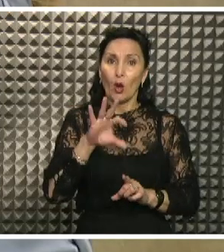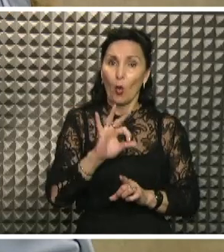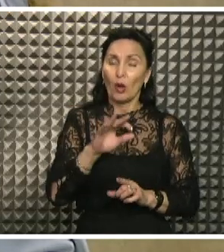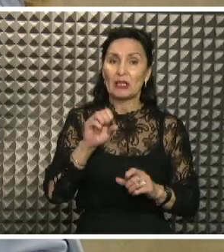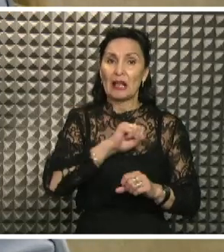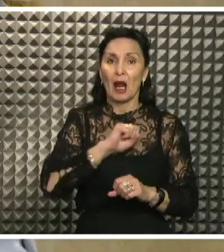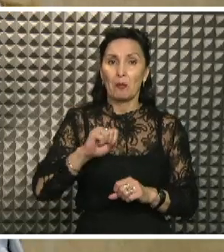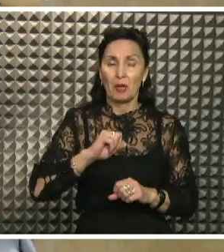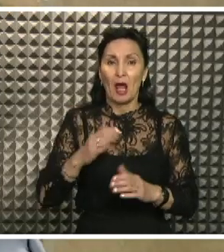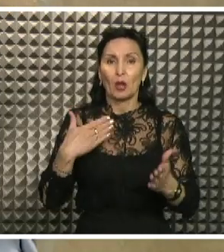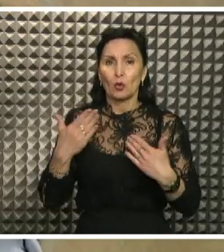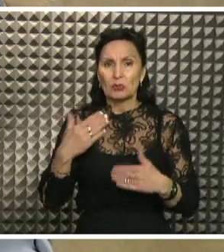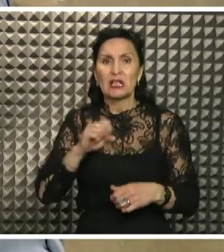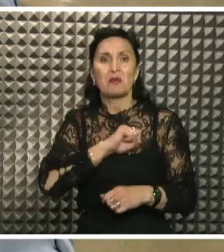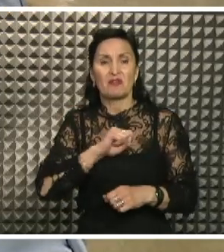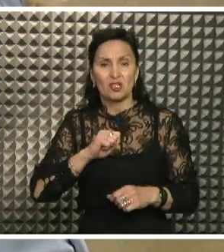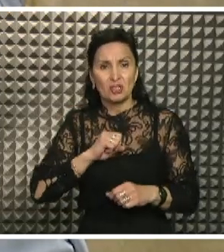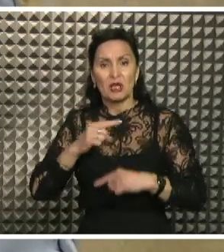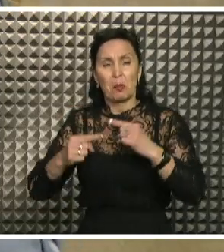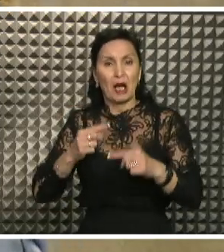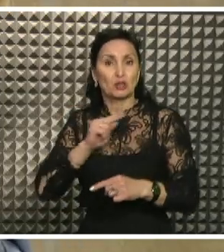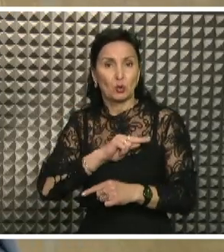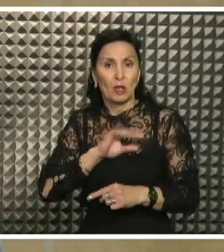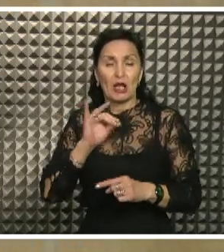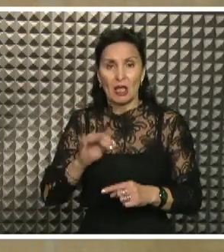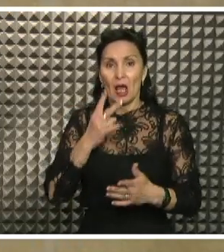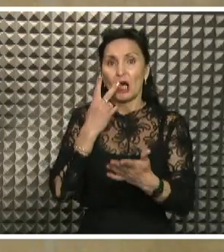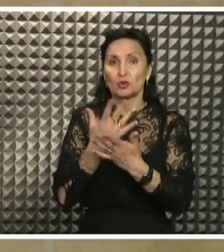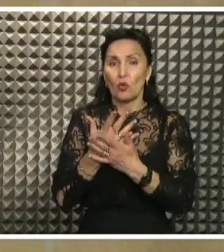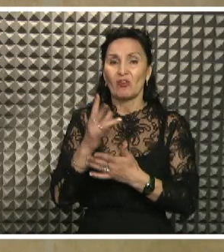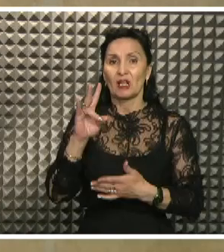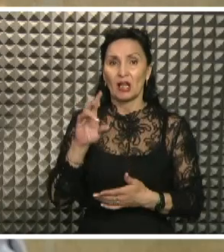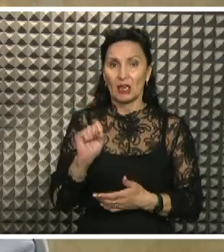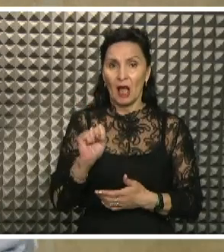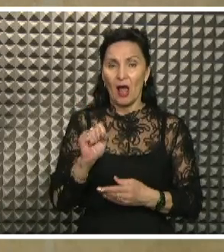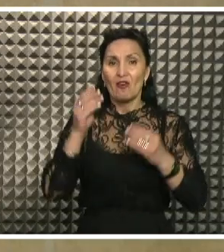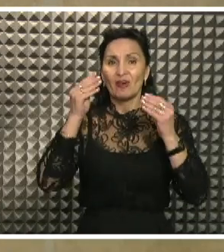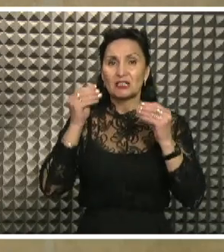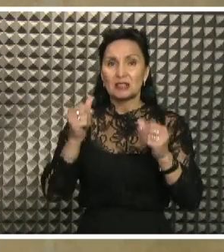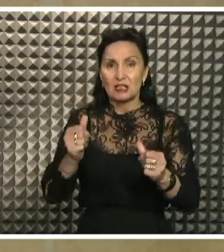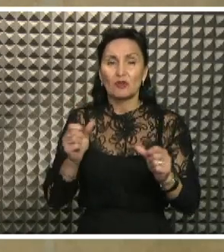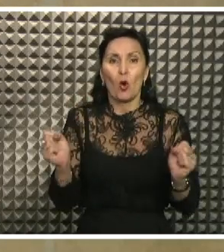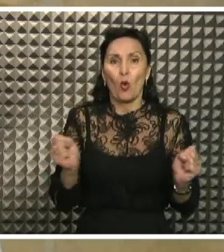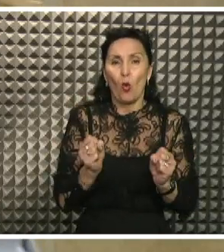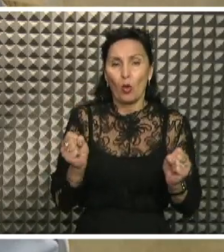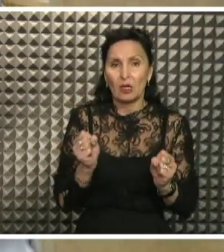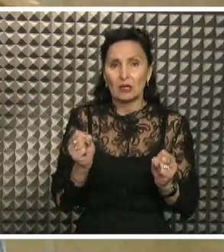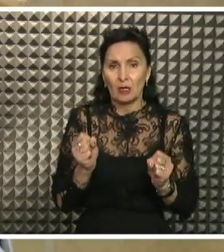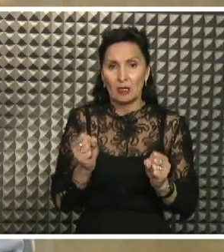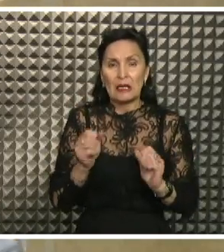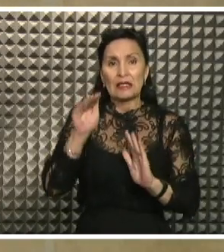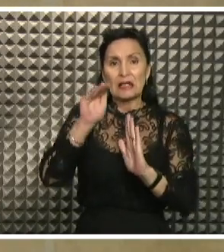относится у нас к физиотерапевтической процедуре и основана на воздействии холодом, экстремально